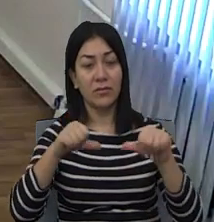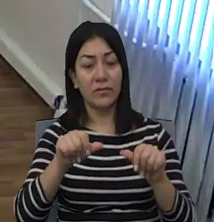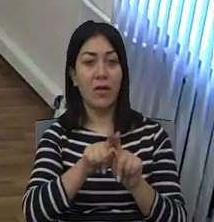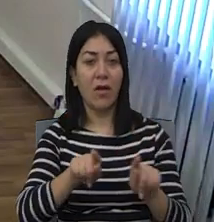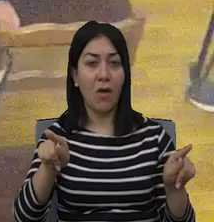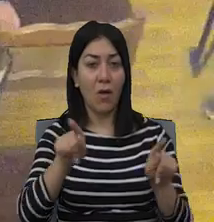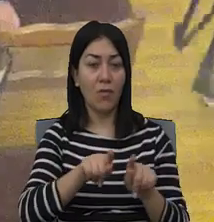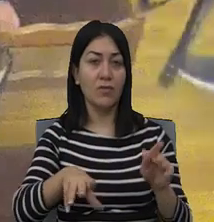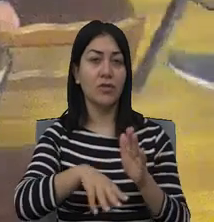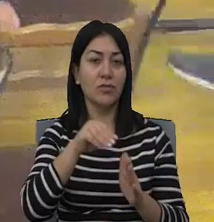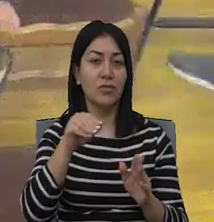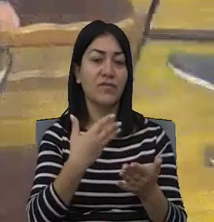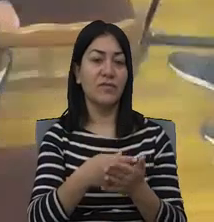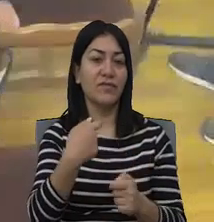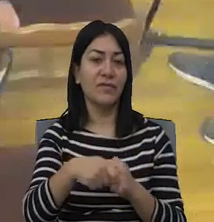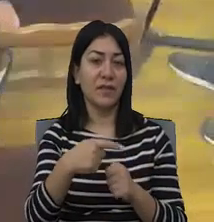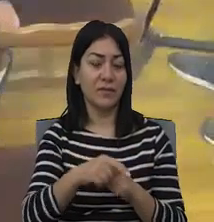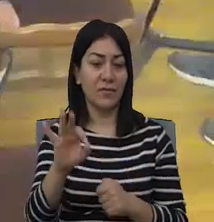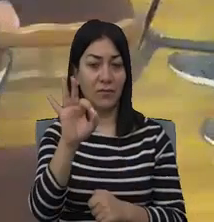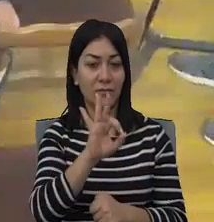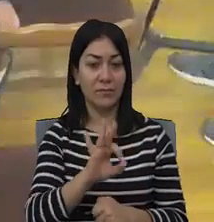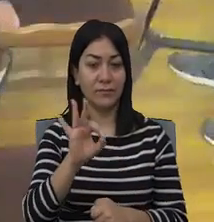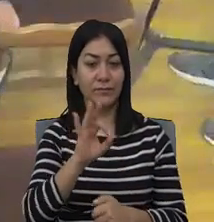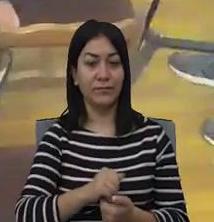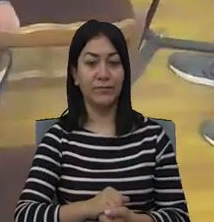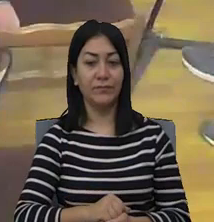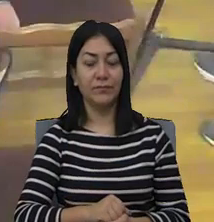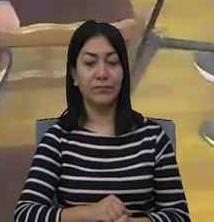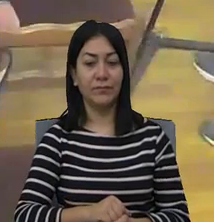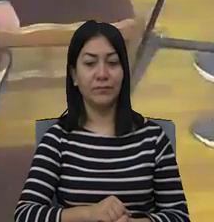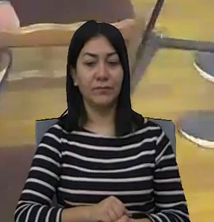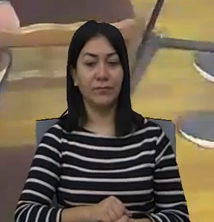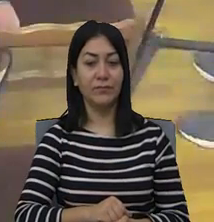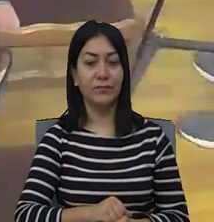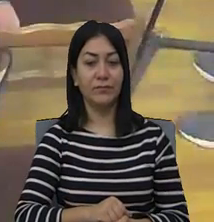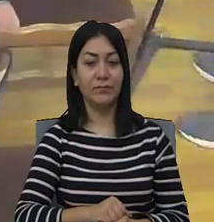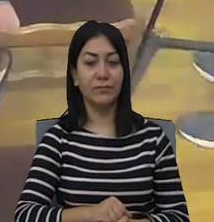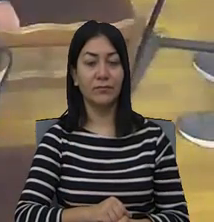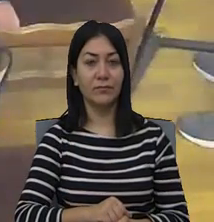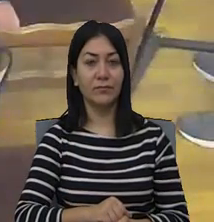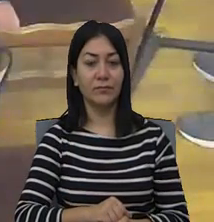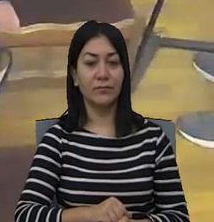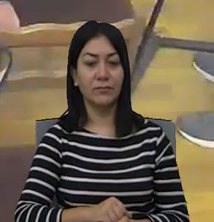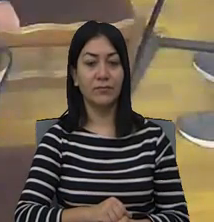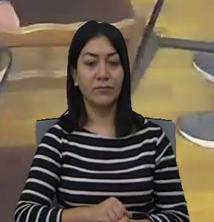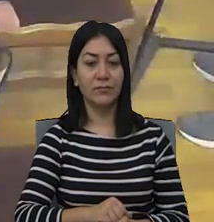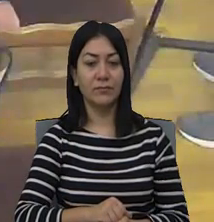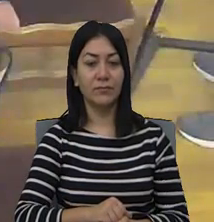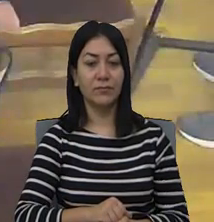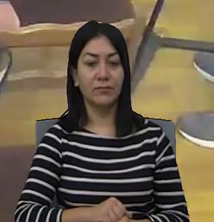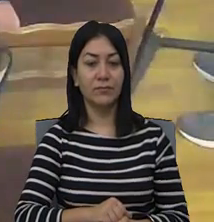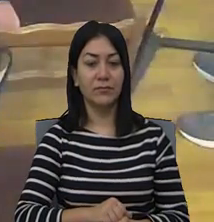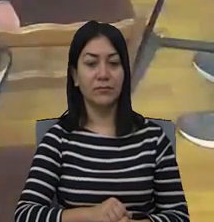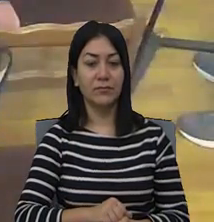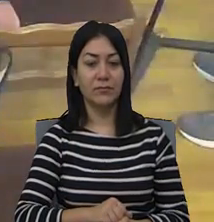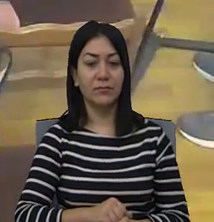ընդմետրաշավի ֆինանսավորման առումով. And I fully concur with opinion regarding public awareness, and this is the reason why, as I mentioned, we